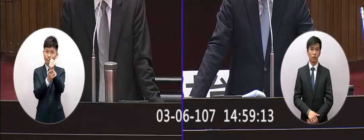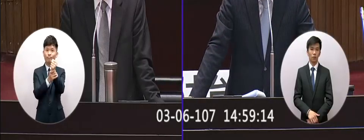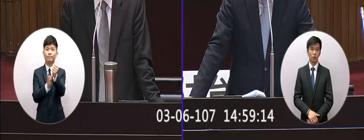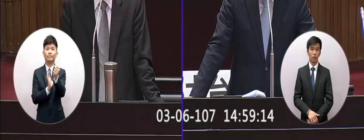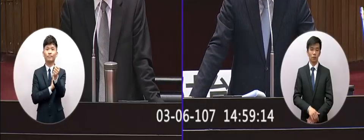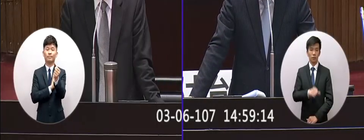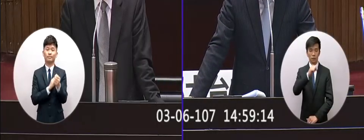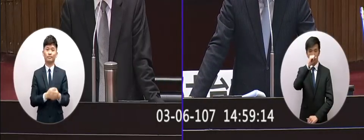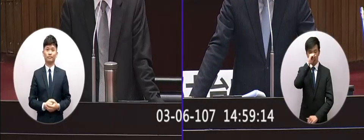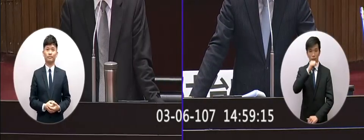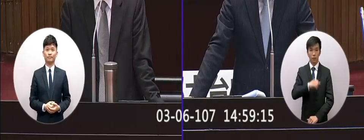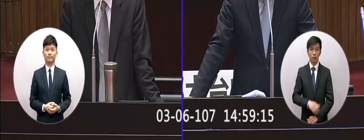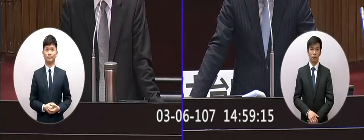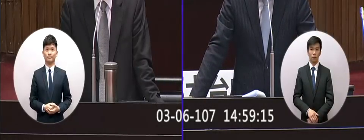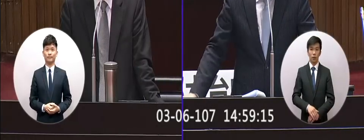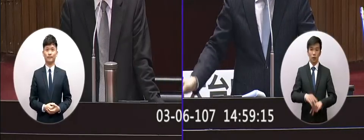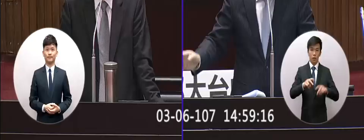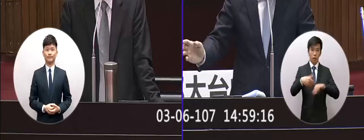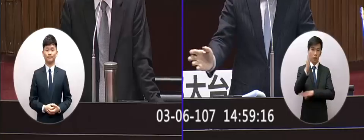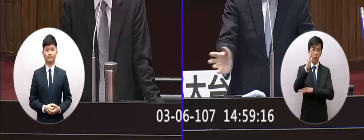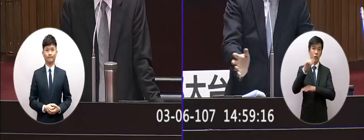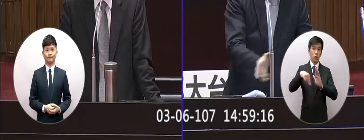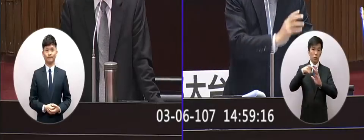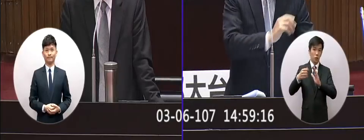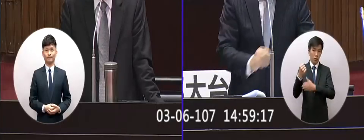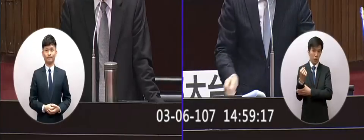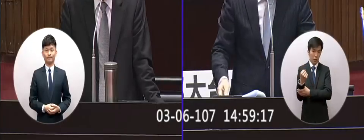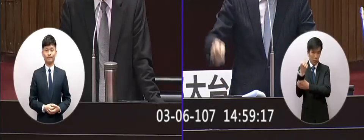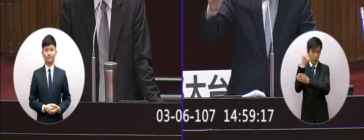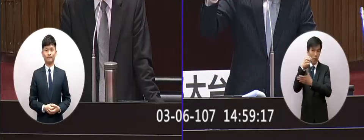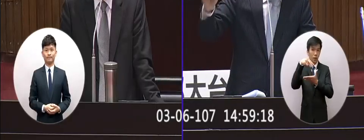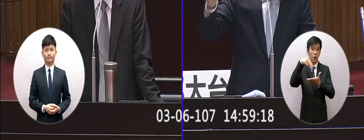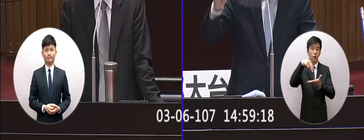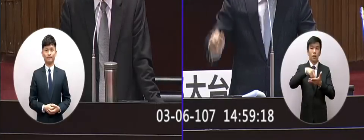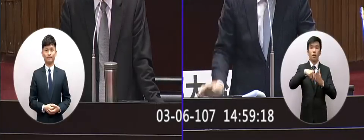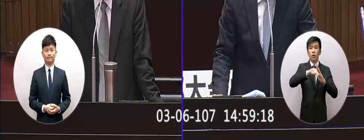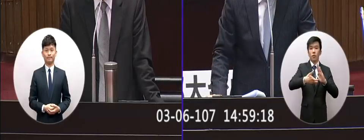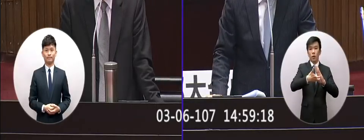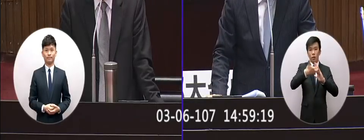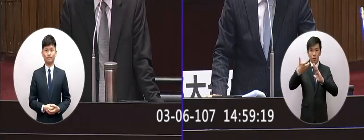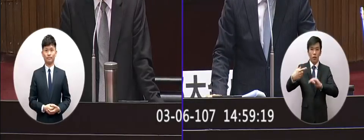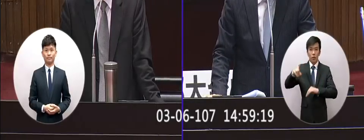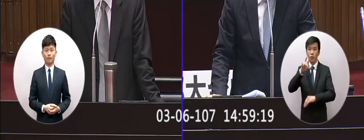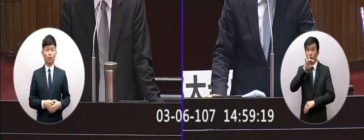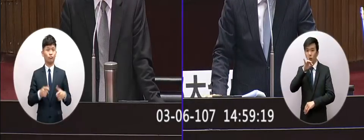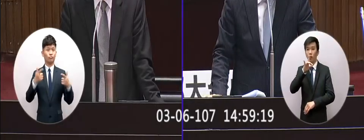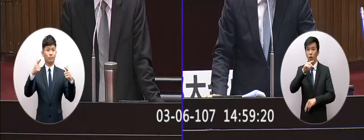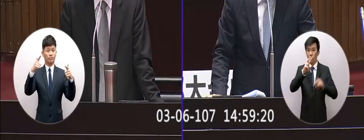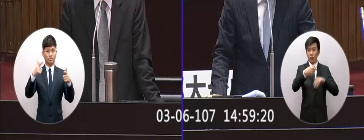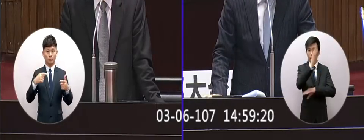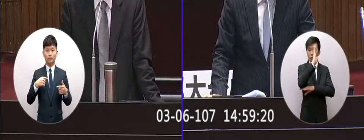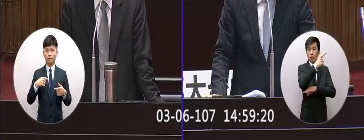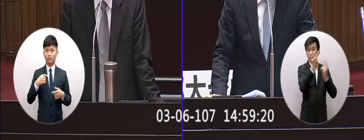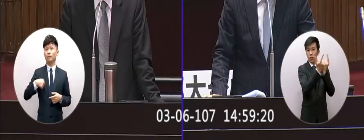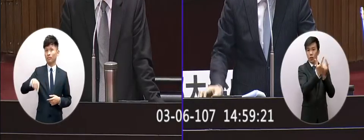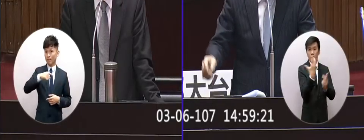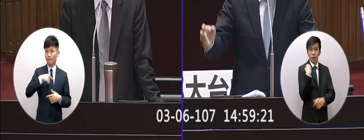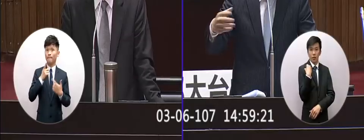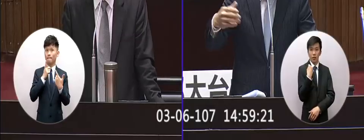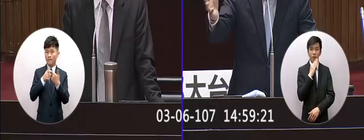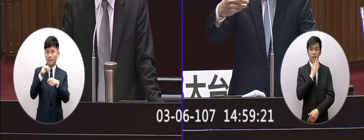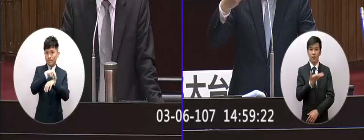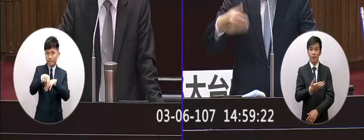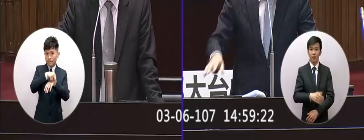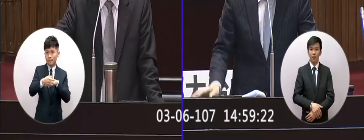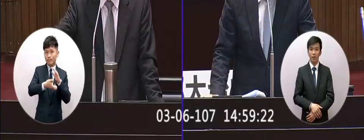好，所以行政院支持立法院签到中部去，然后行政院在台北。 不是这样子，我们也会配合哈，做一些规划。 这